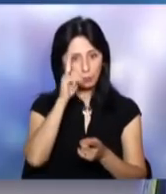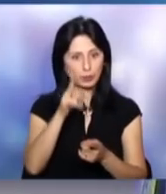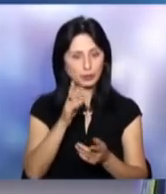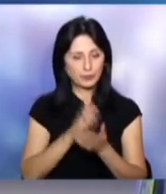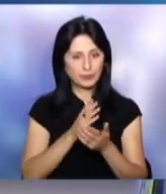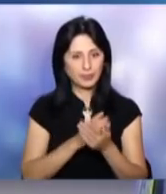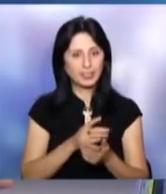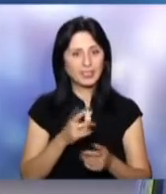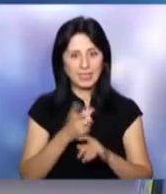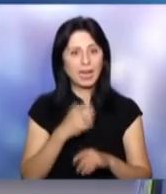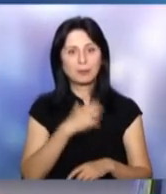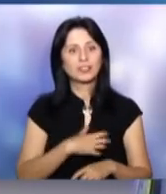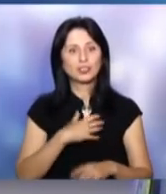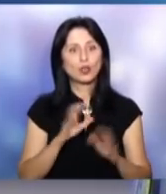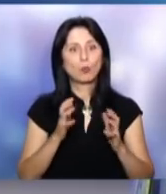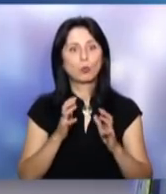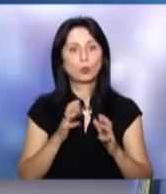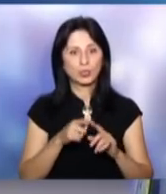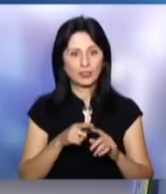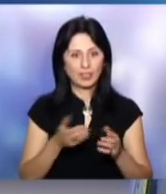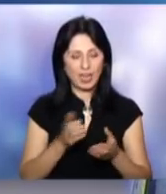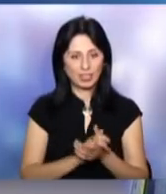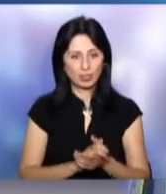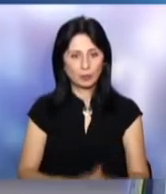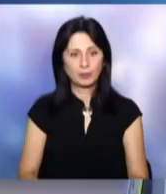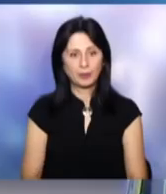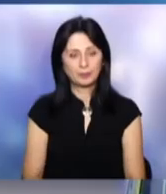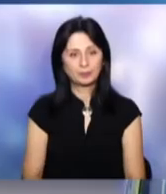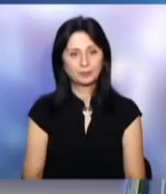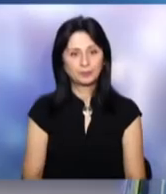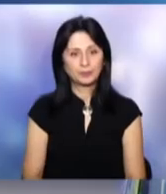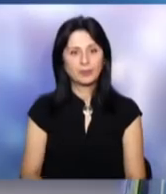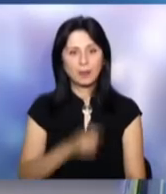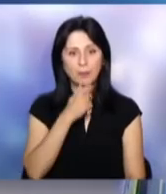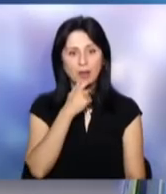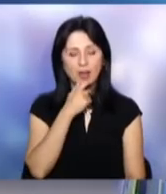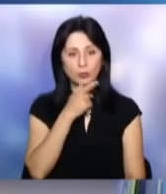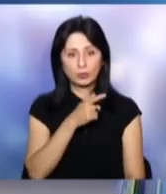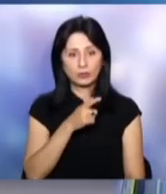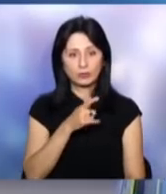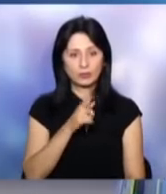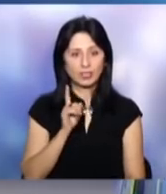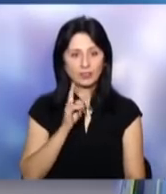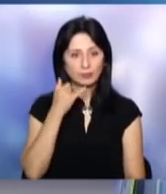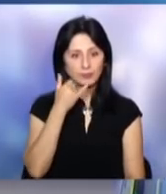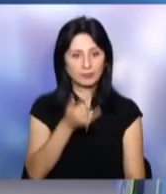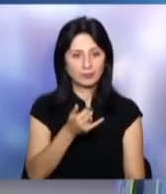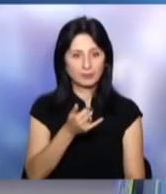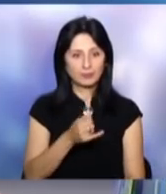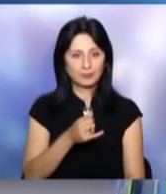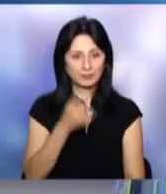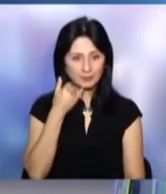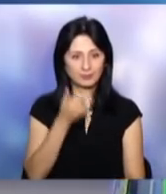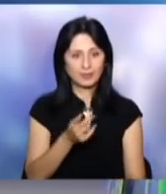ეს ძალიან მნიშვნელოვანია, ბურთთან გაშინაურება. თუმცა მაყურებელი ამდენი ხანია ისიც გველოდება